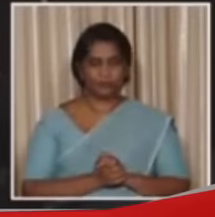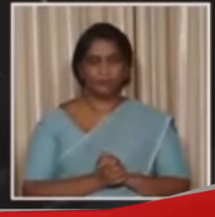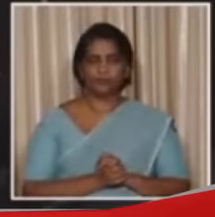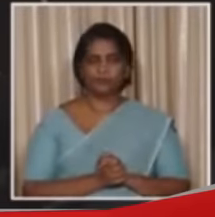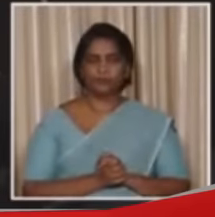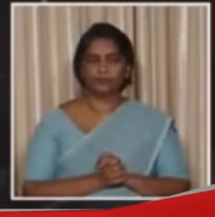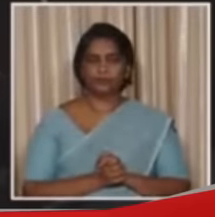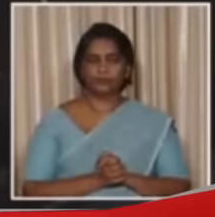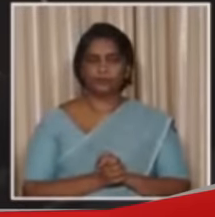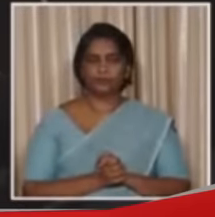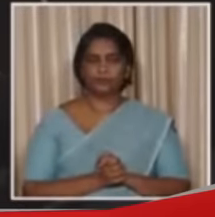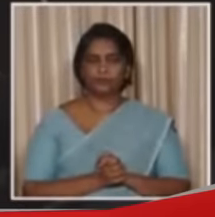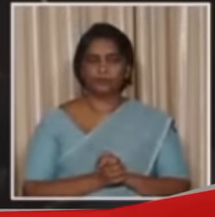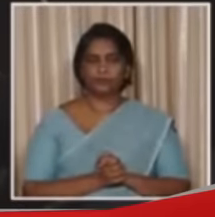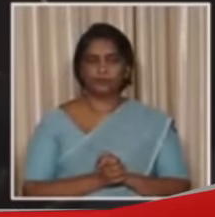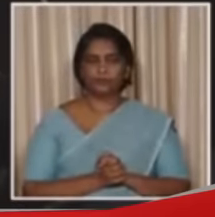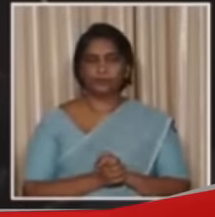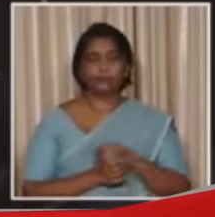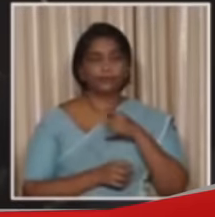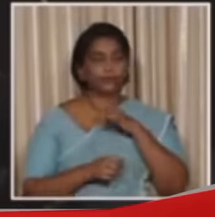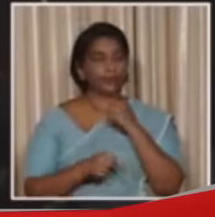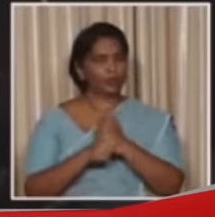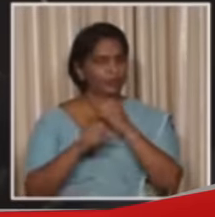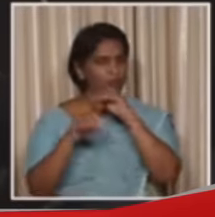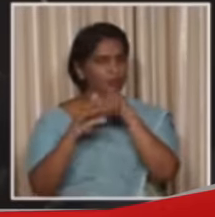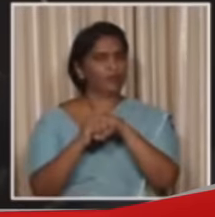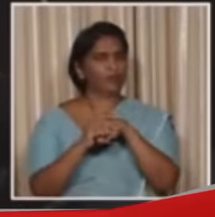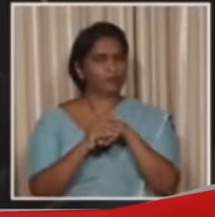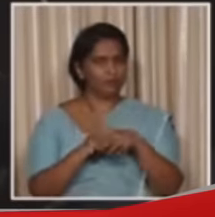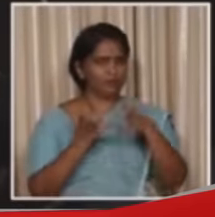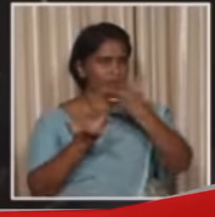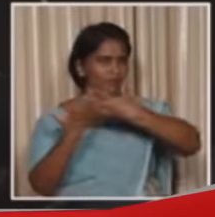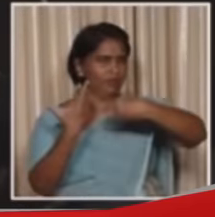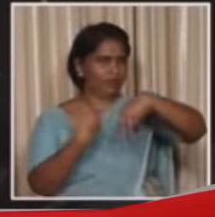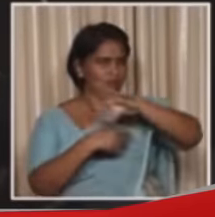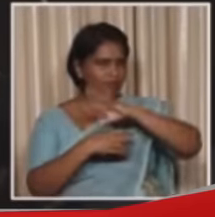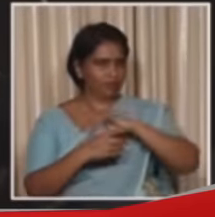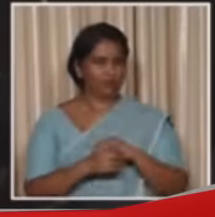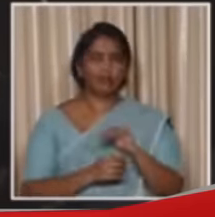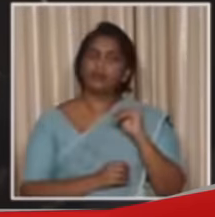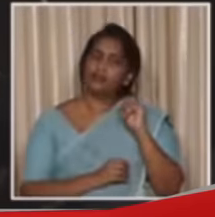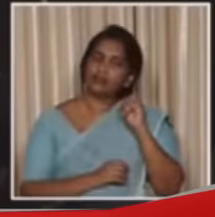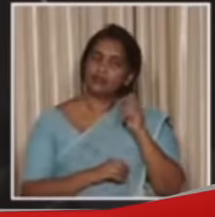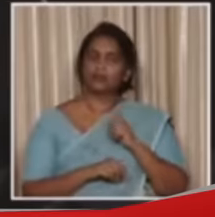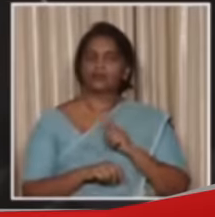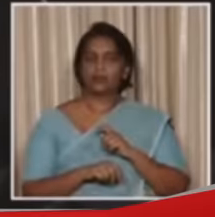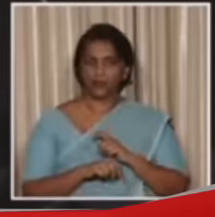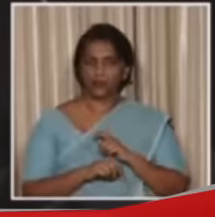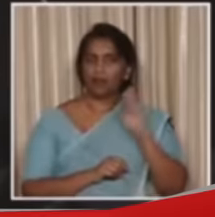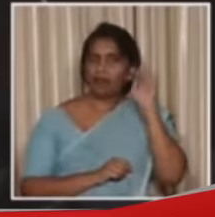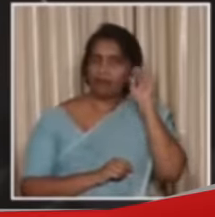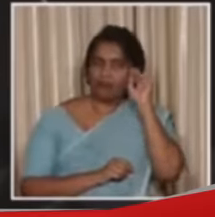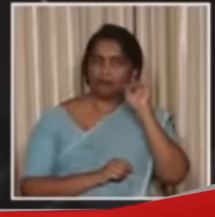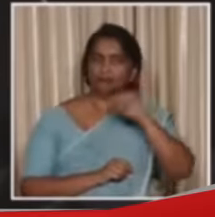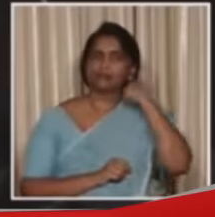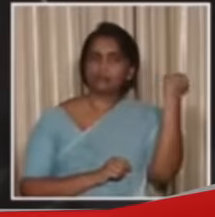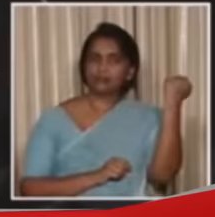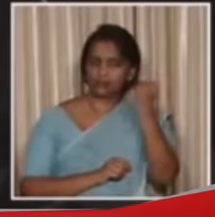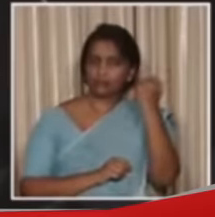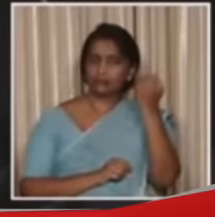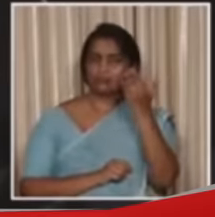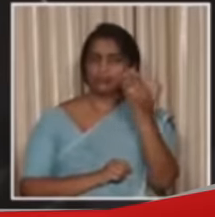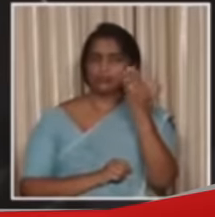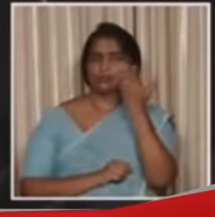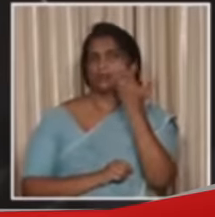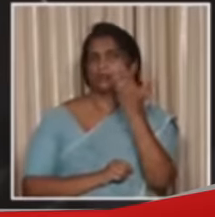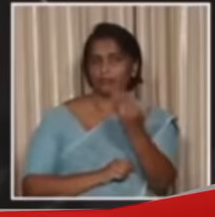ඇත්ත වශයෙන්ම මේ ආණ්ඩුව තුල තියෙන ව්‍යාකූල තත්ත්වය සමහරක් වෙලාවට මේ අහගෙන ඉන්න කතාවල වලින්ම